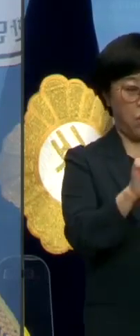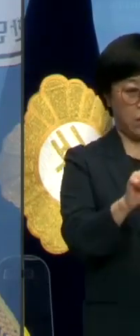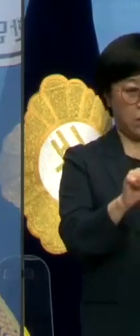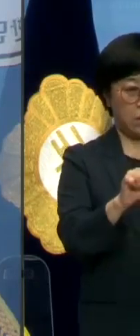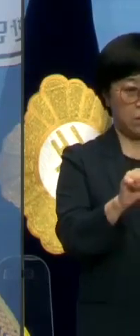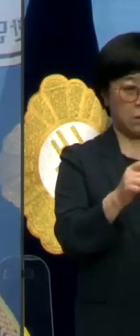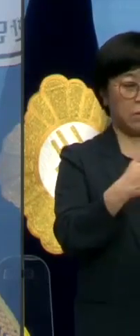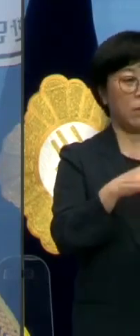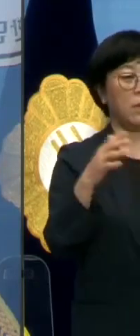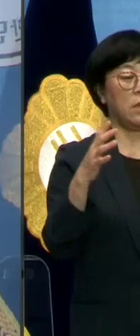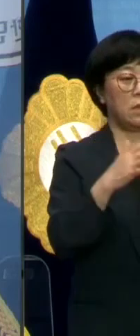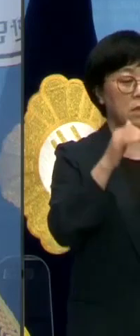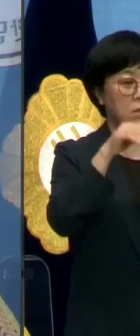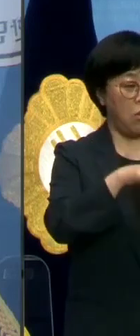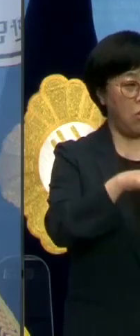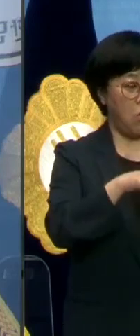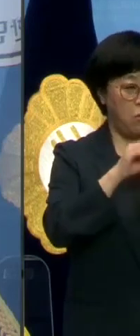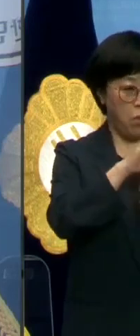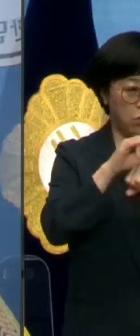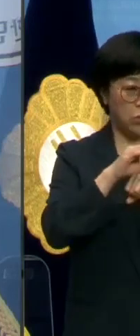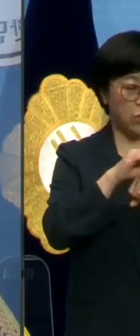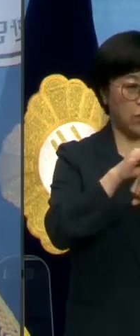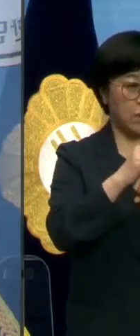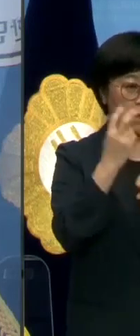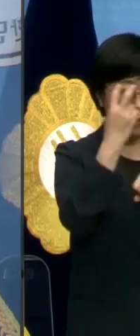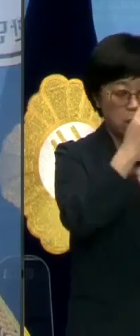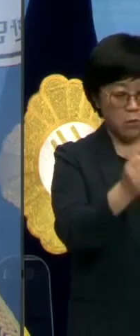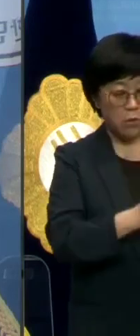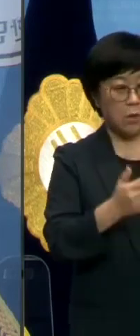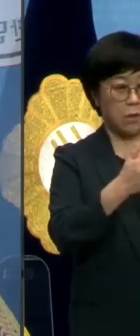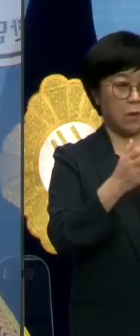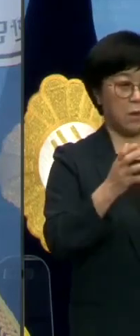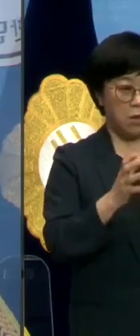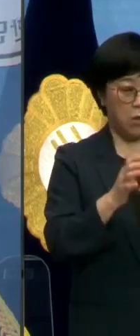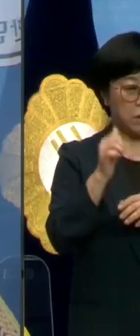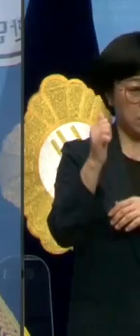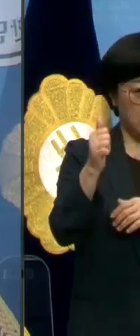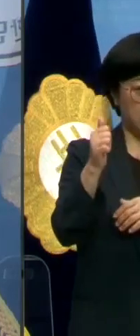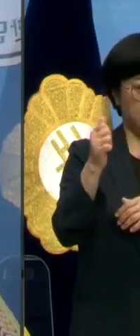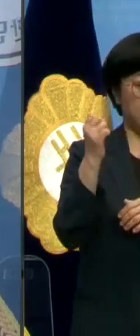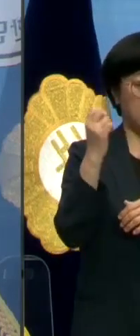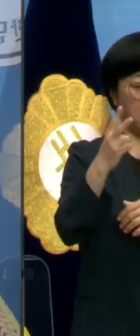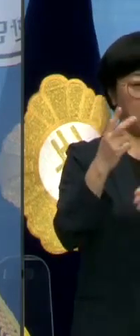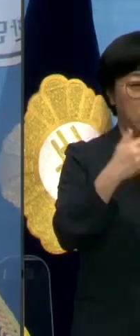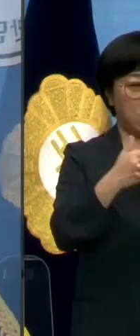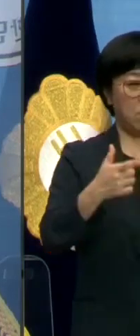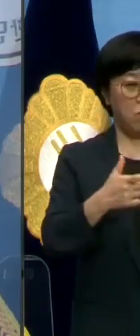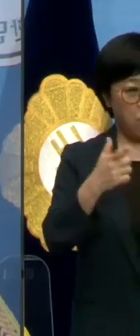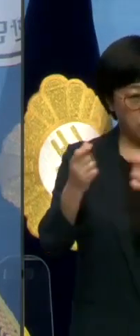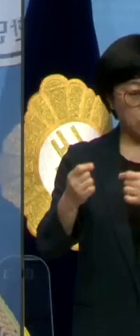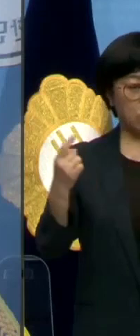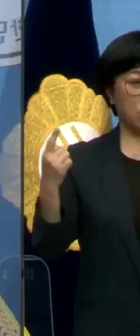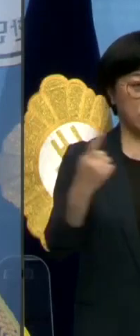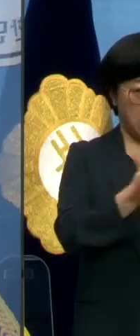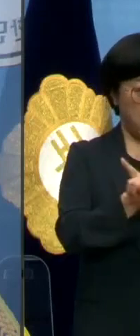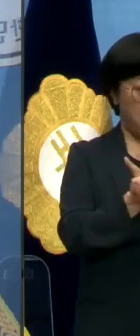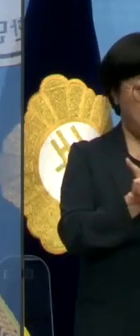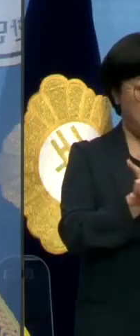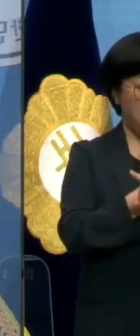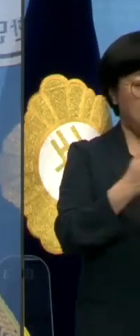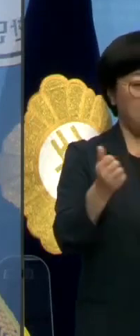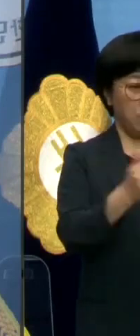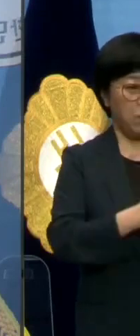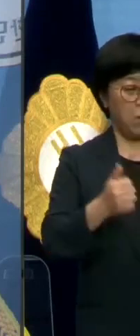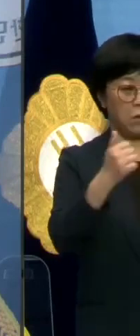따른 인터넷 선거보도 심의위원회의 위원장 및 위원 전원을 교체하고